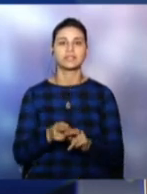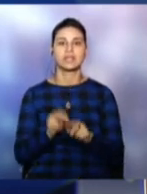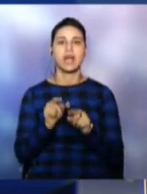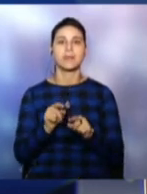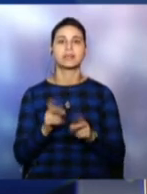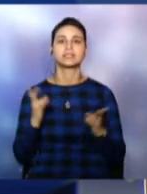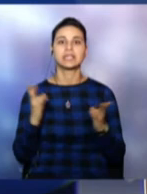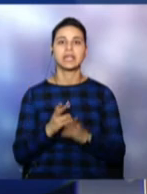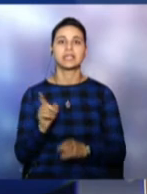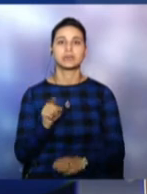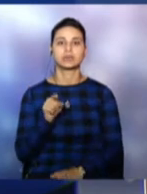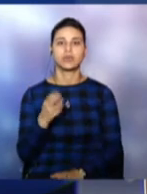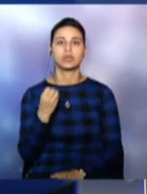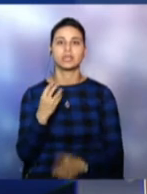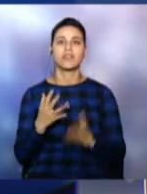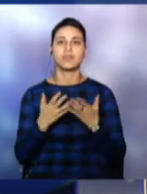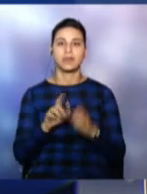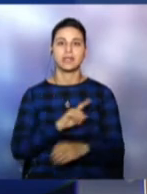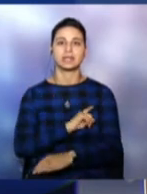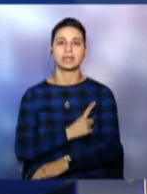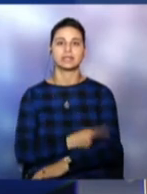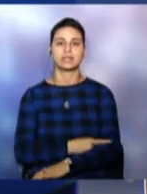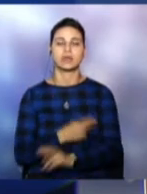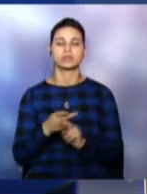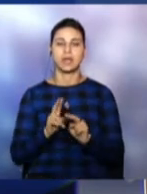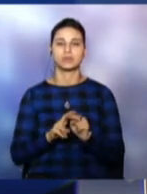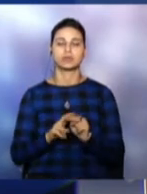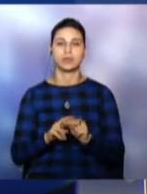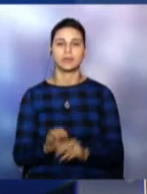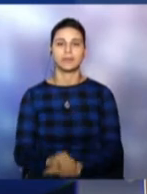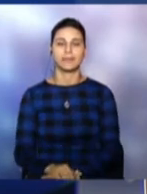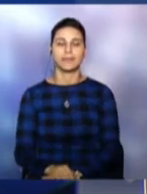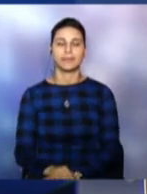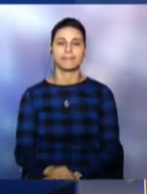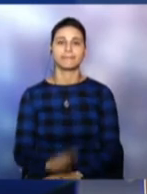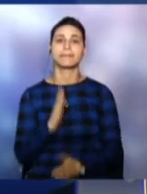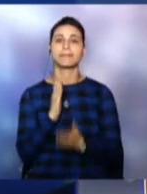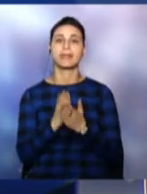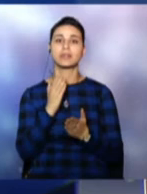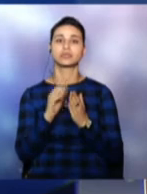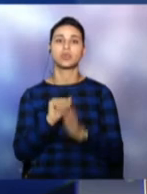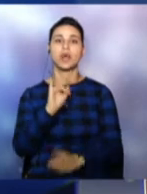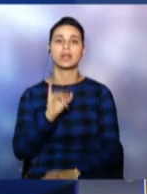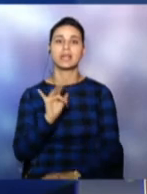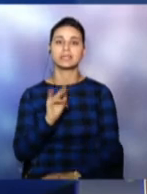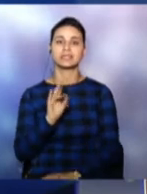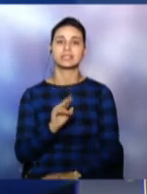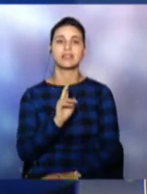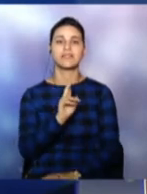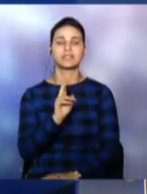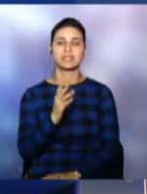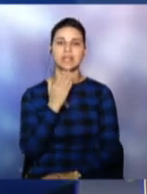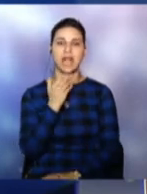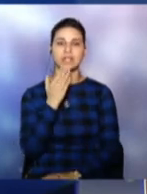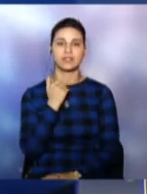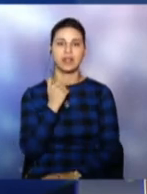იყენებს იმისათვის, რომ ტონუსი კიდევ უფრო გაიძლიეროს. ამიტომ არის თუ არა რისკის ჯგუფი ხალხისა, ვისაც